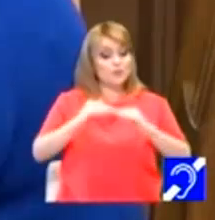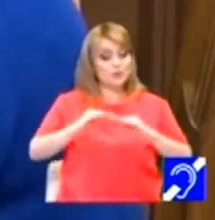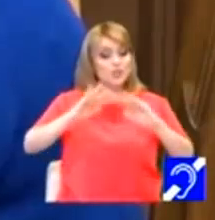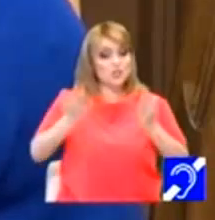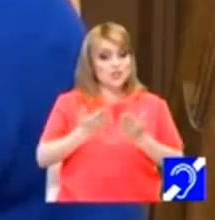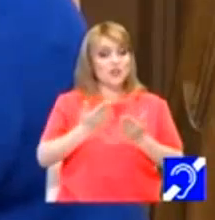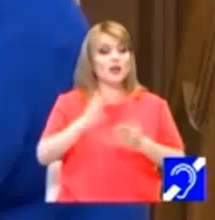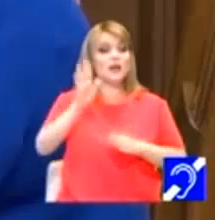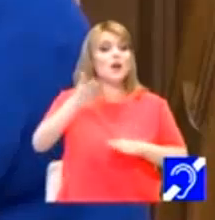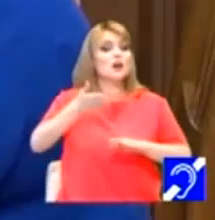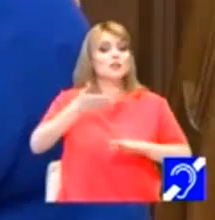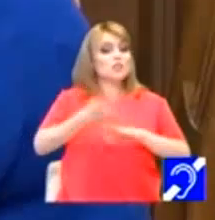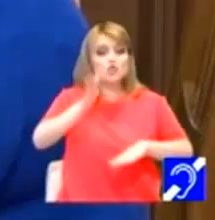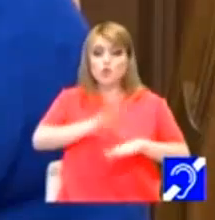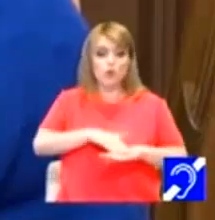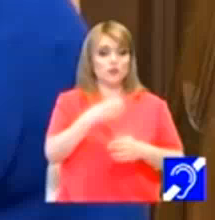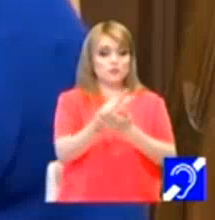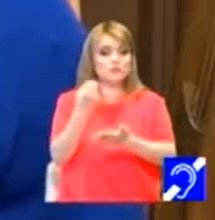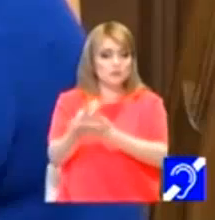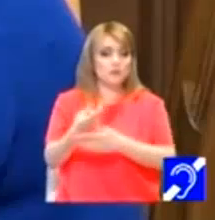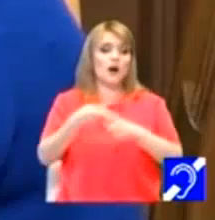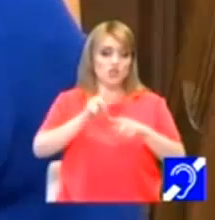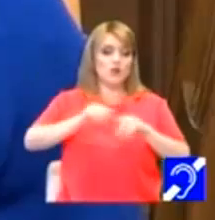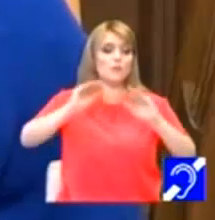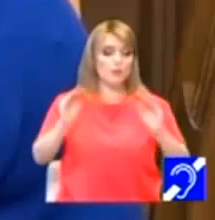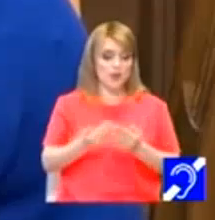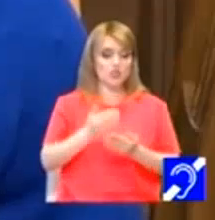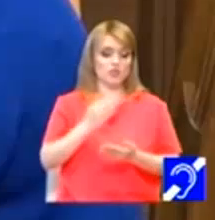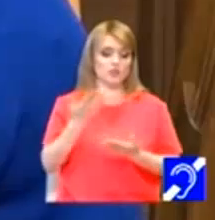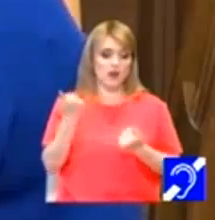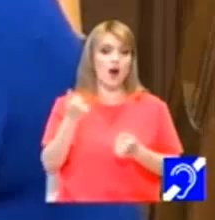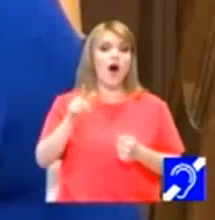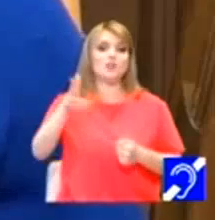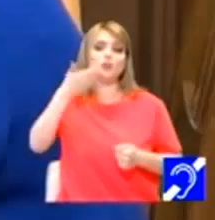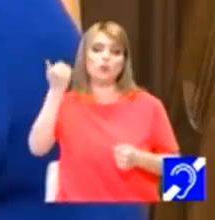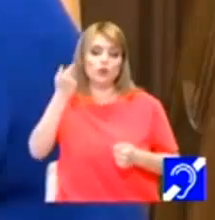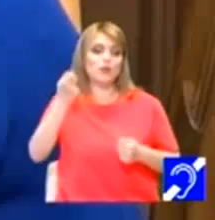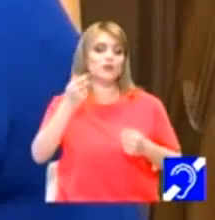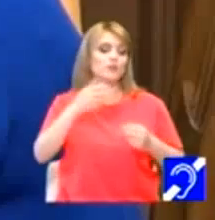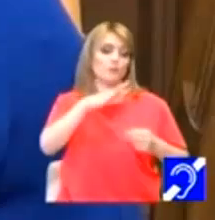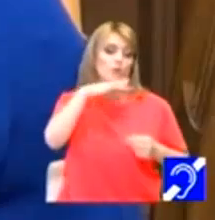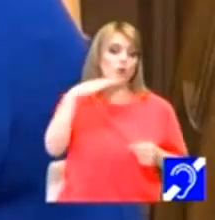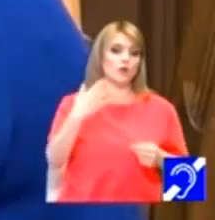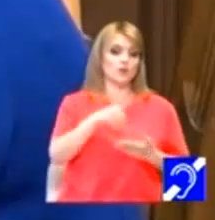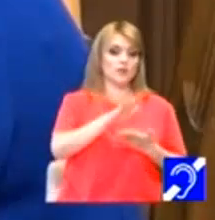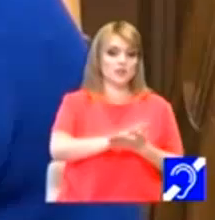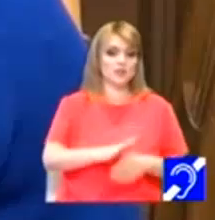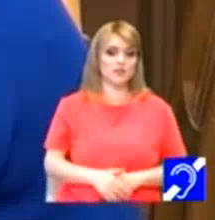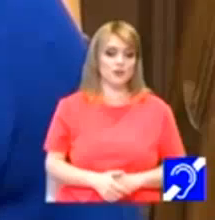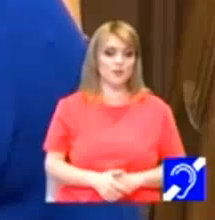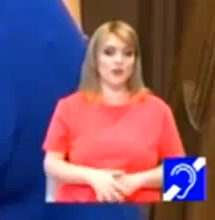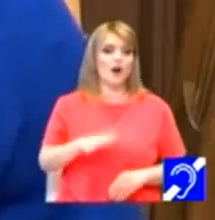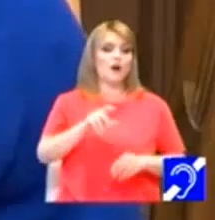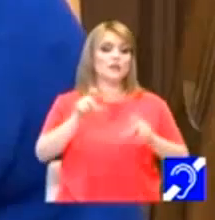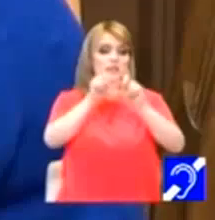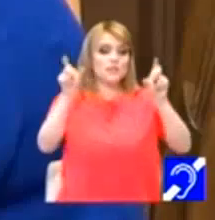mari care sunt axate în mod special pe cazuri extrem de grave, este vorba despre Institutul